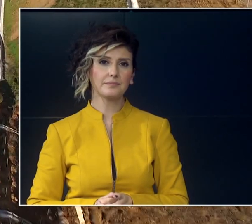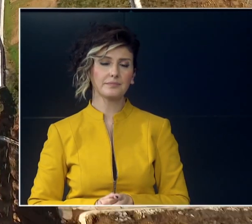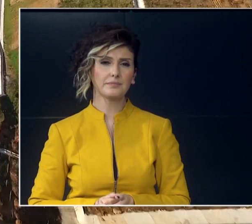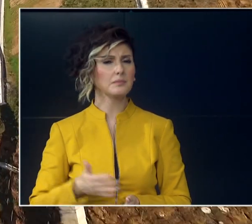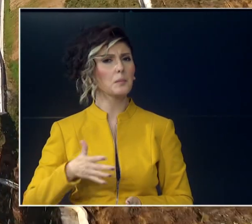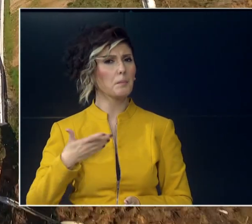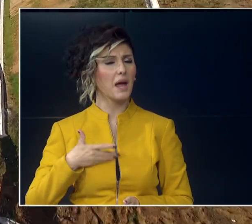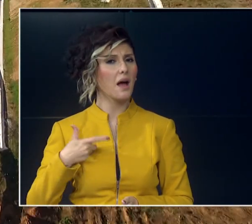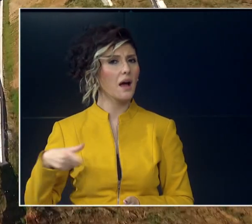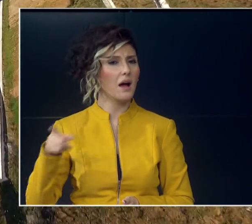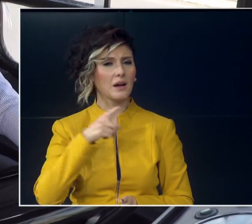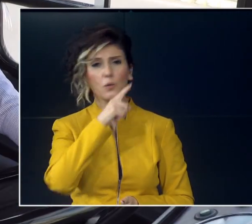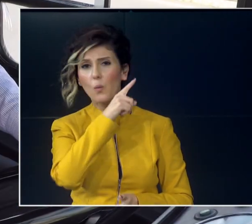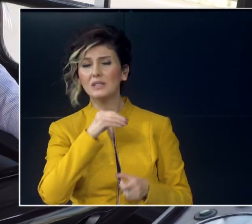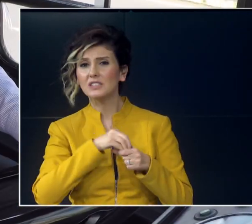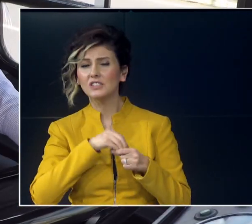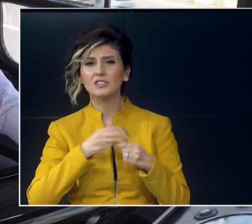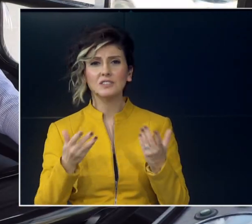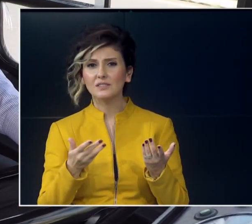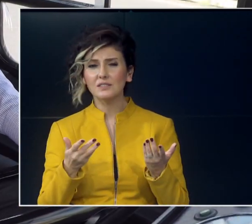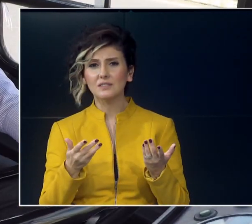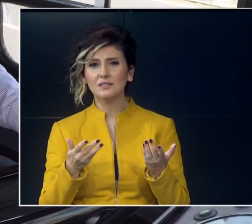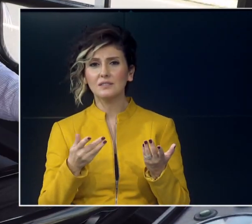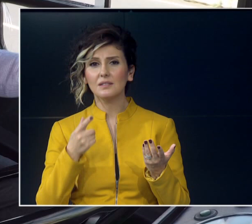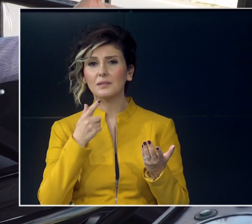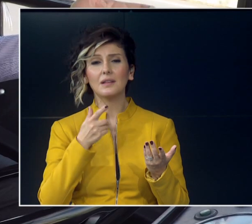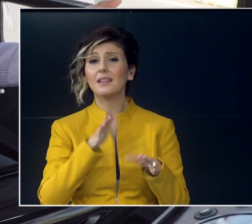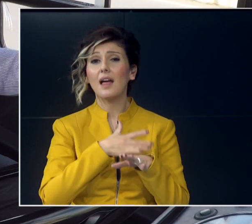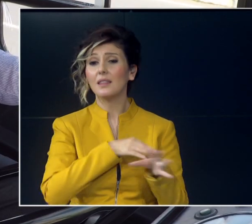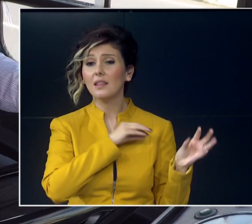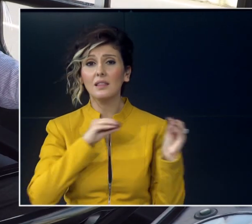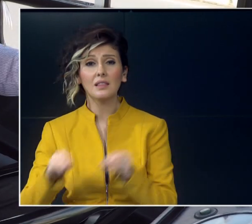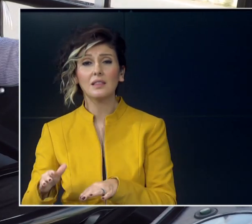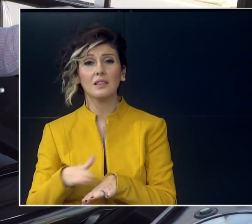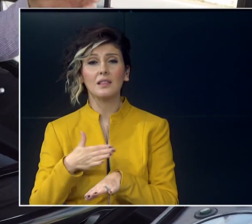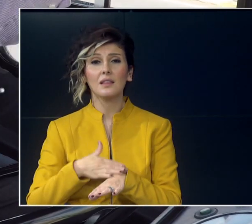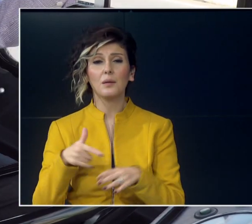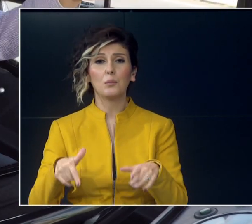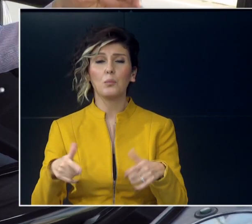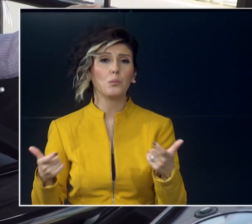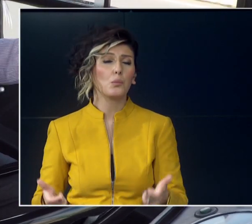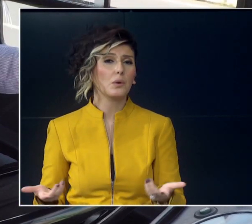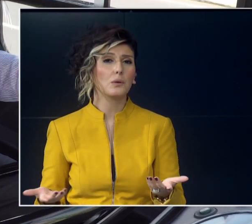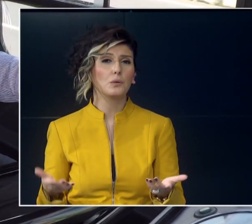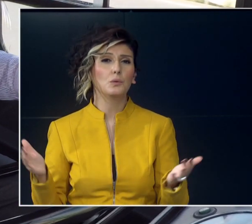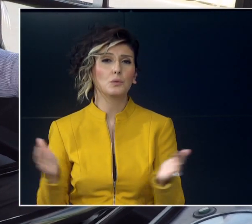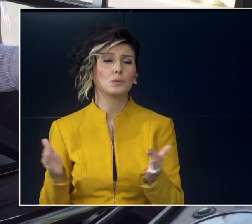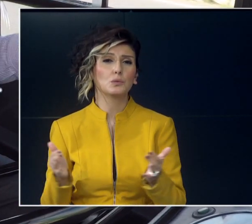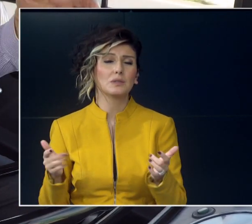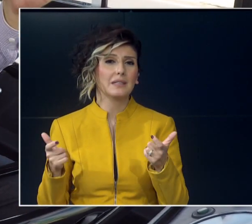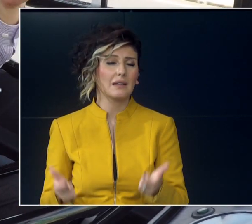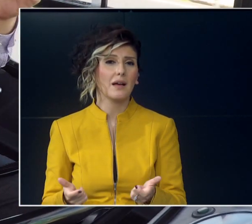Merak ediyorlar. Oradaki neye bizi buraya getirdi? Burası işte bir küçücük yer.